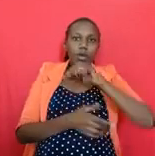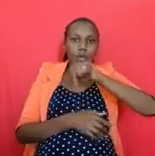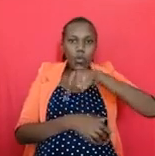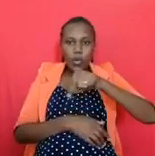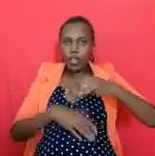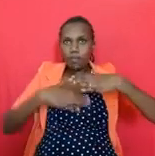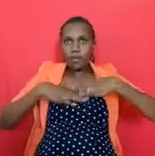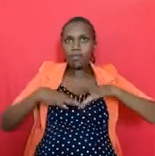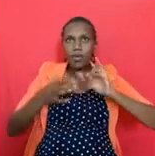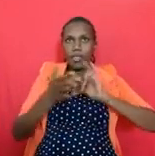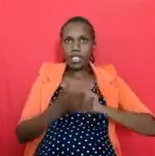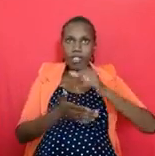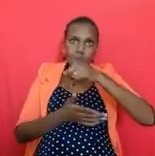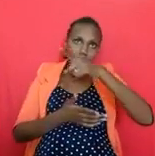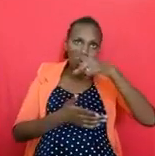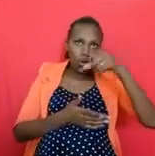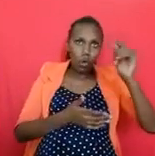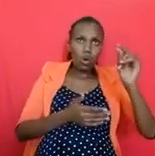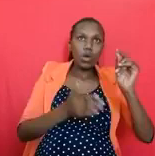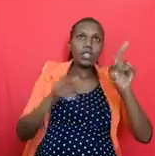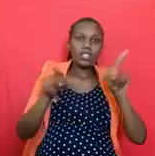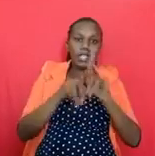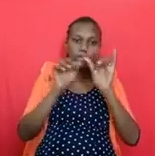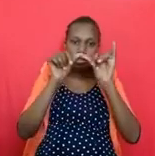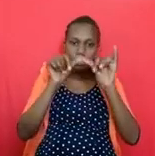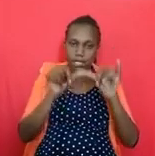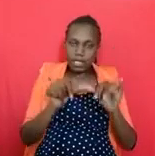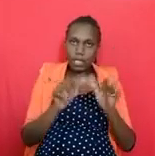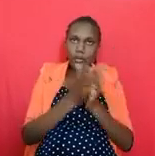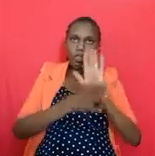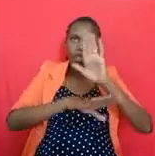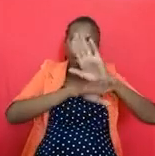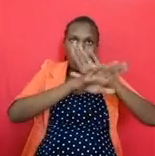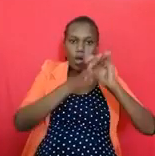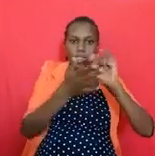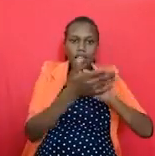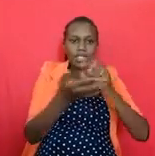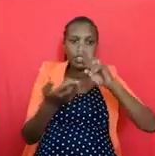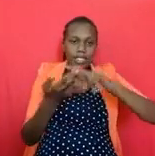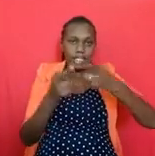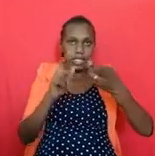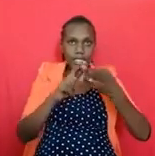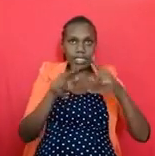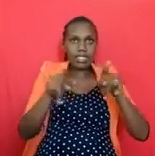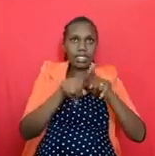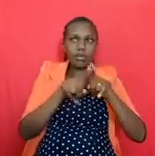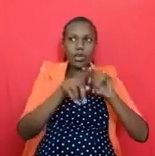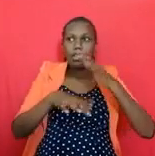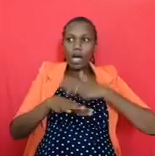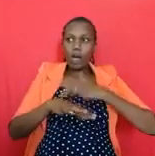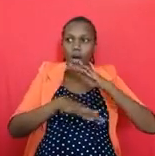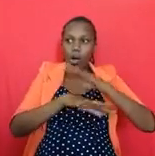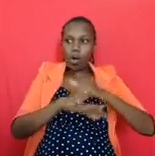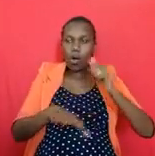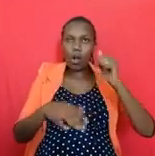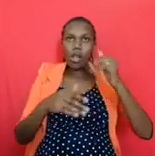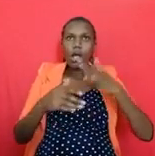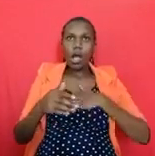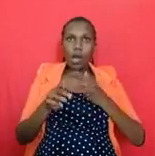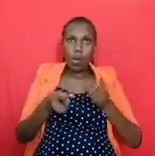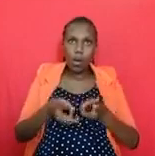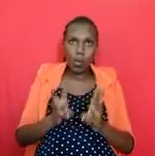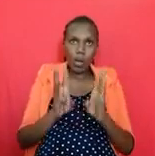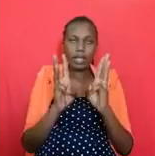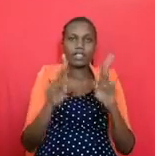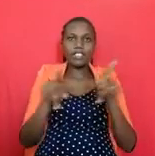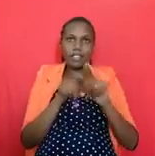nigetha tutwarane na tuikare na mwito uringaine na gwitwo kuria twitetwo mithiire